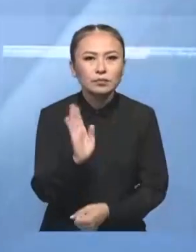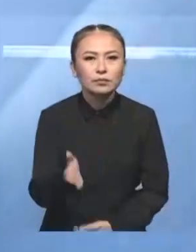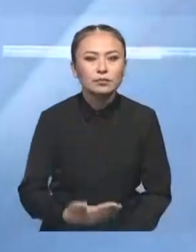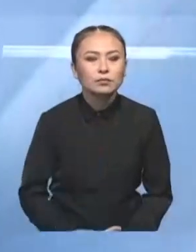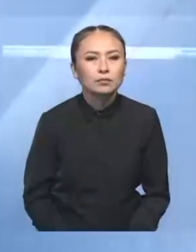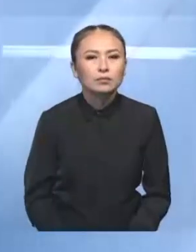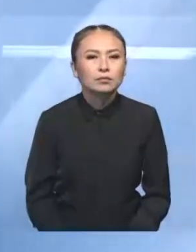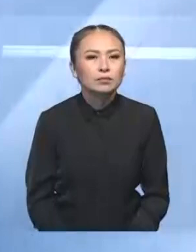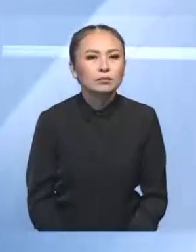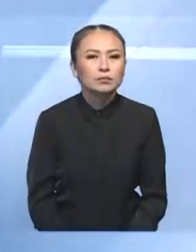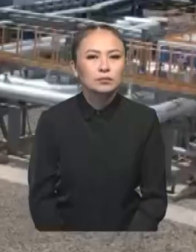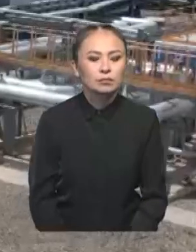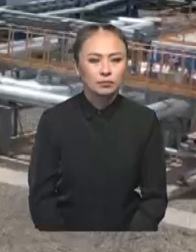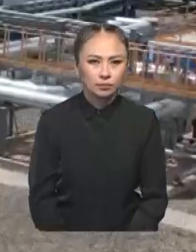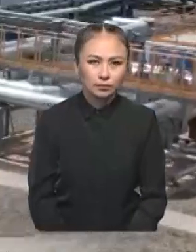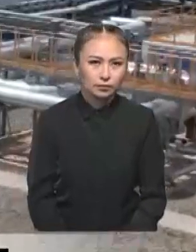азайтпақ.